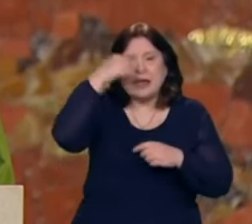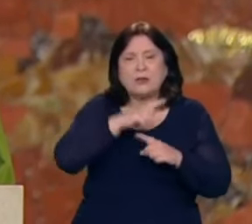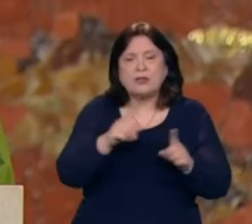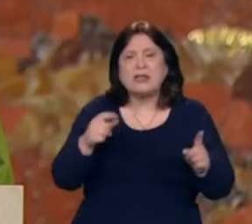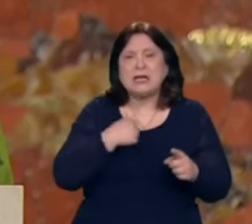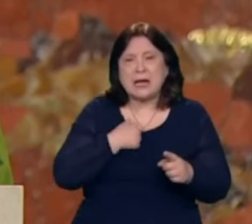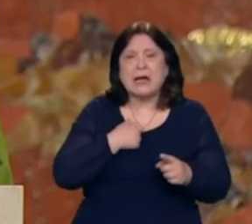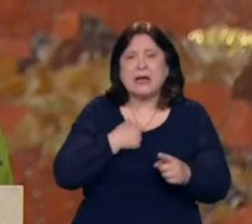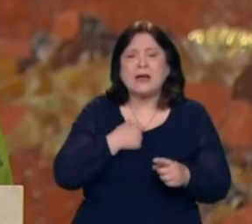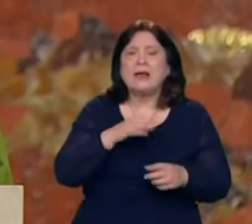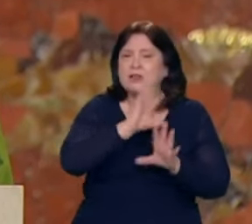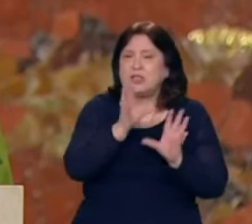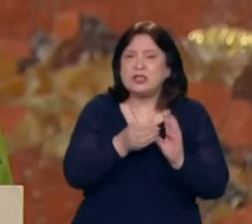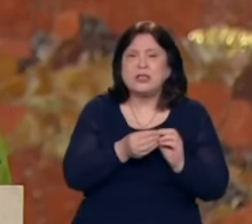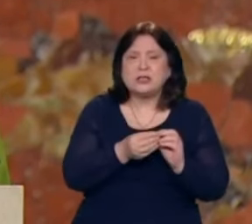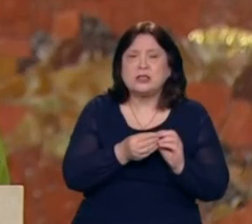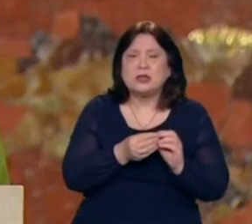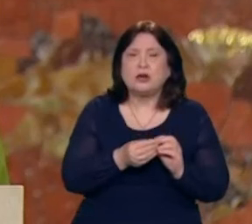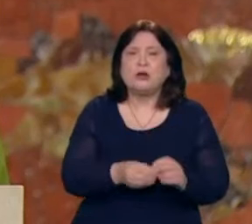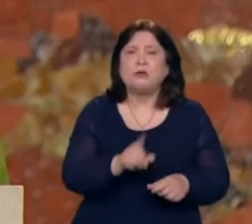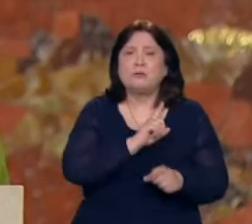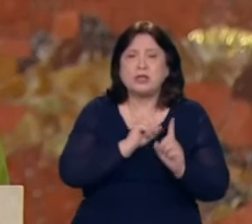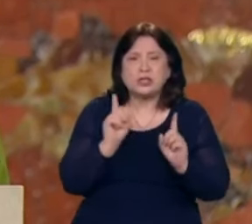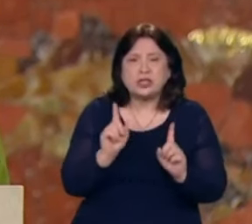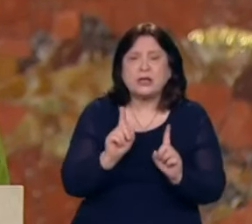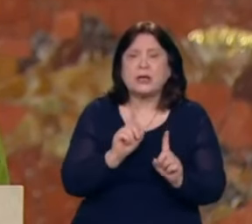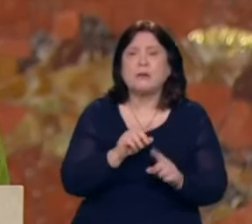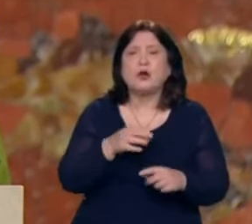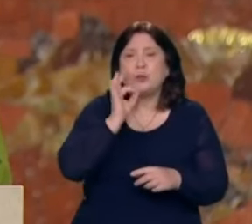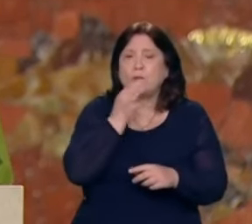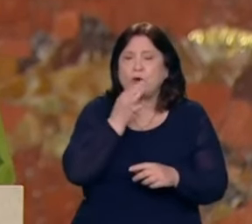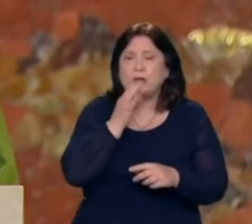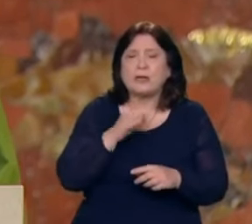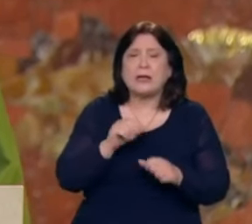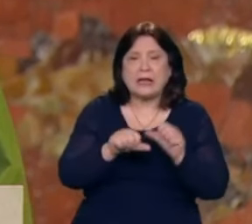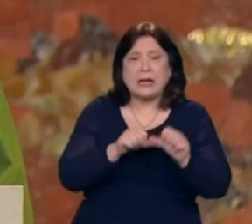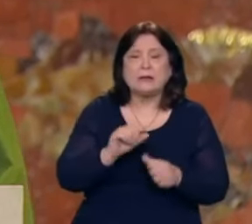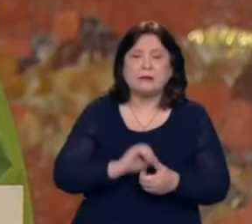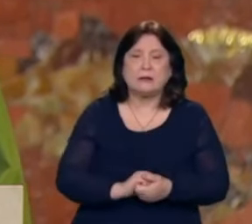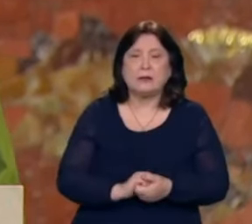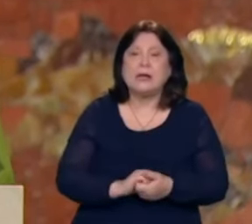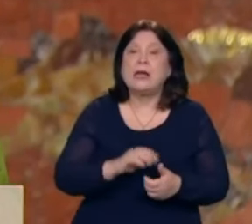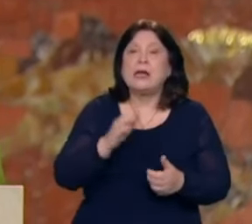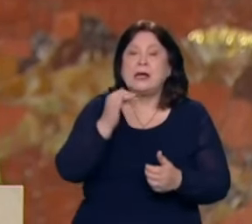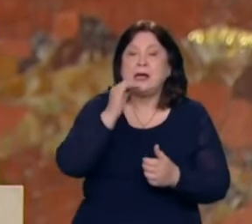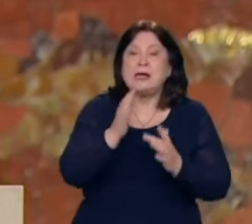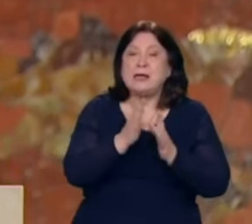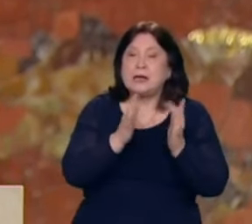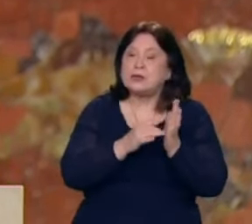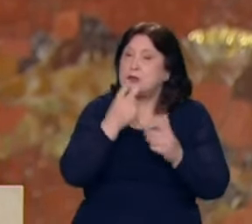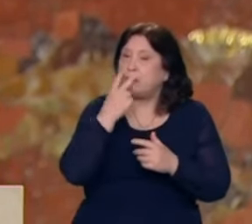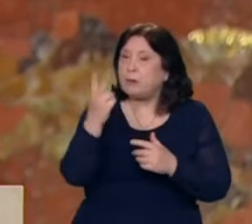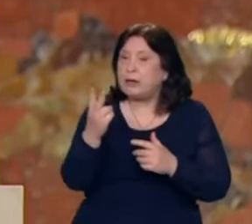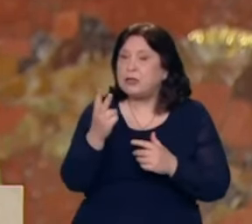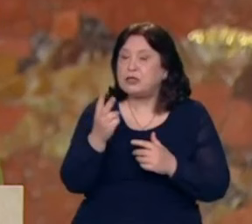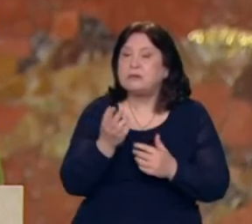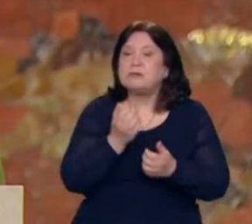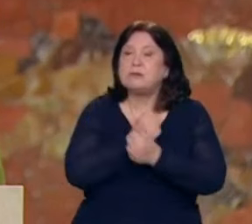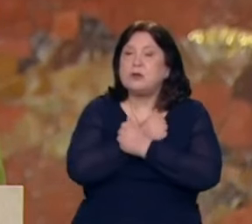przestrzegał od mojej młodości wtedy jez spoza miłości naz